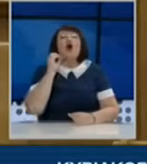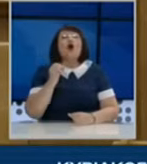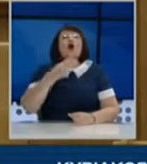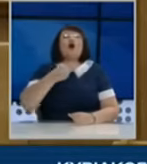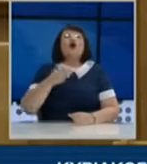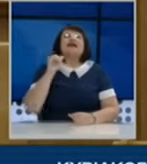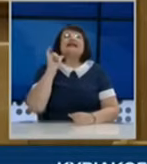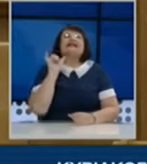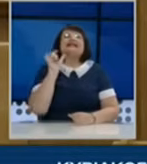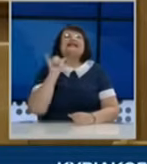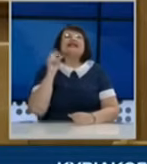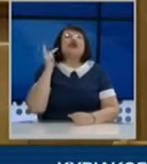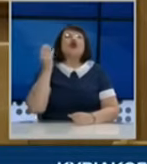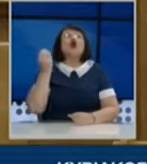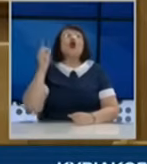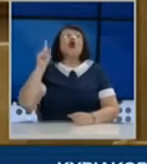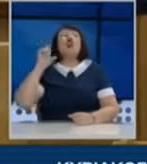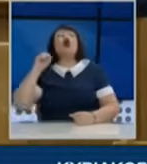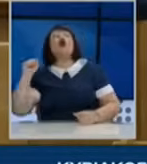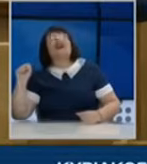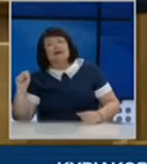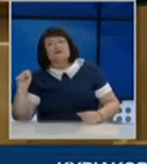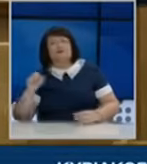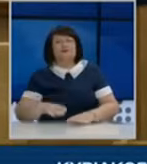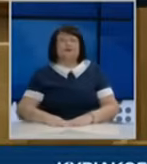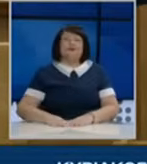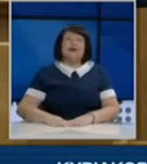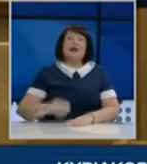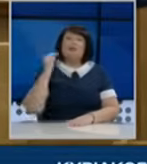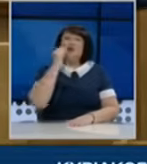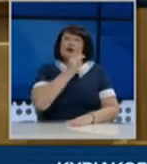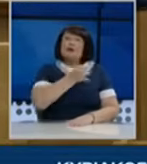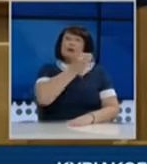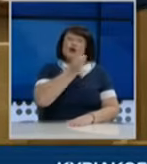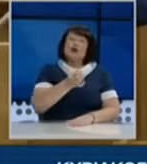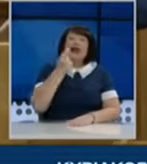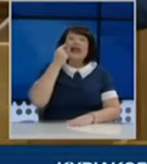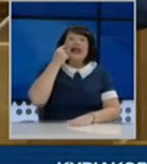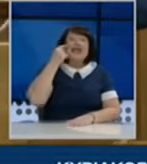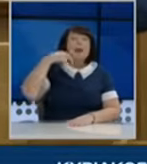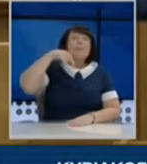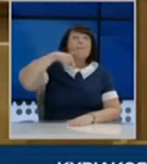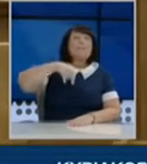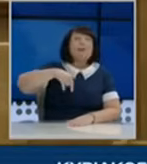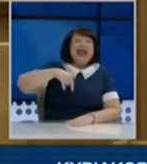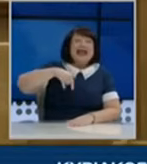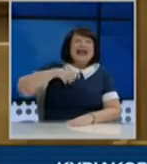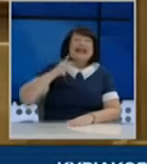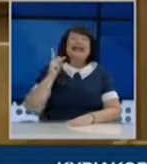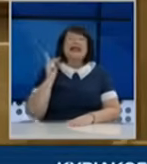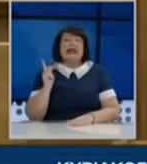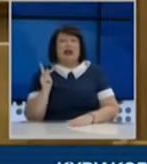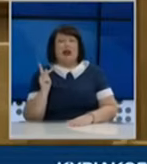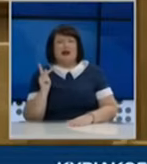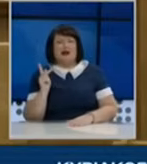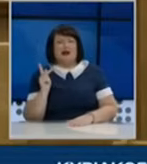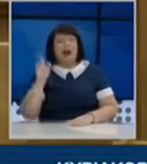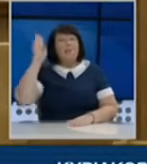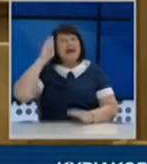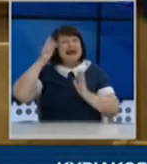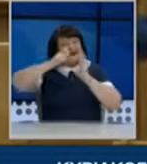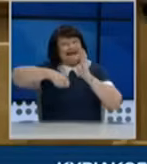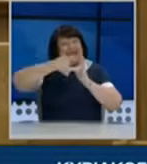Ο Πρωθυπουργός, επειδή ανακάλυψε το Netflix τελευταία, τον πληροφορώ να πάει να δει την ταινία Painkiller, όπου στην Αμερική πάλι